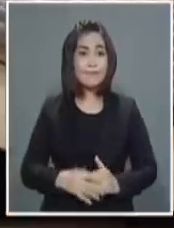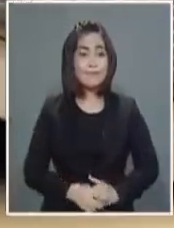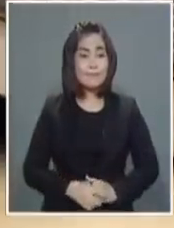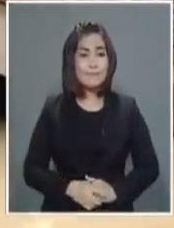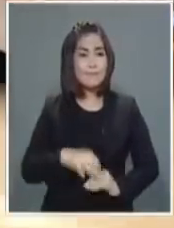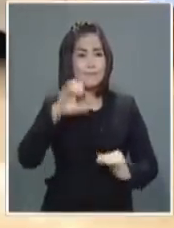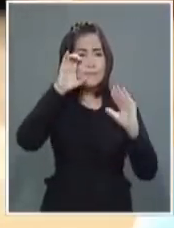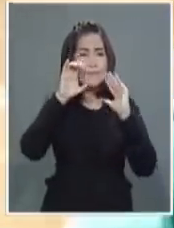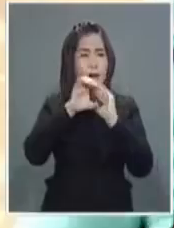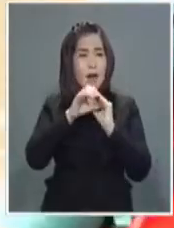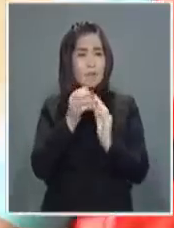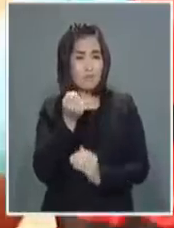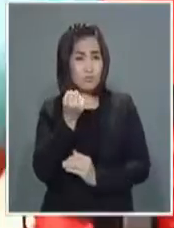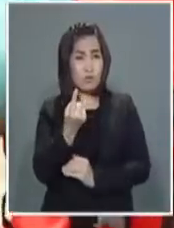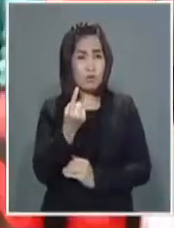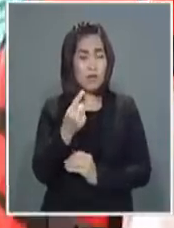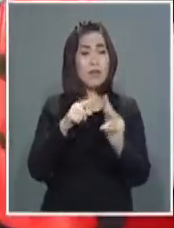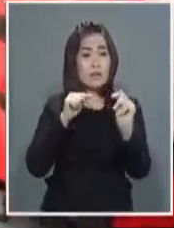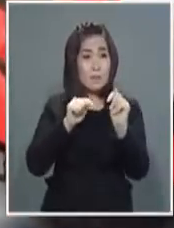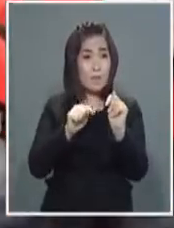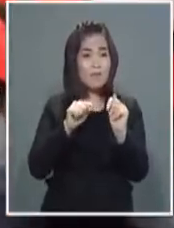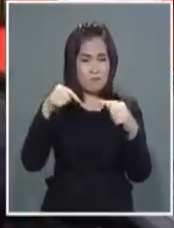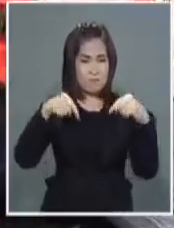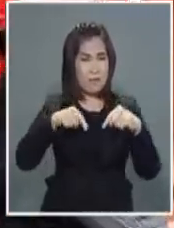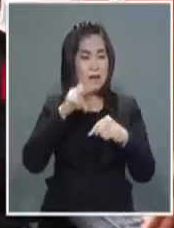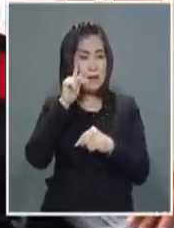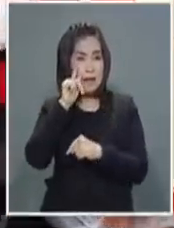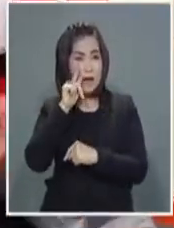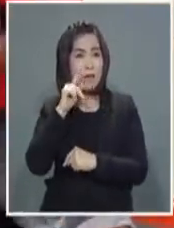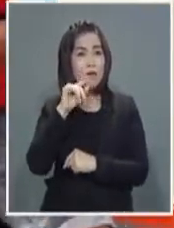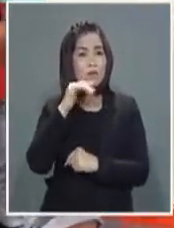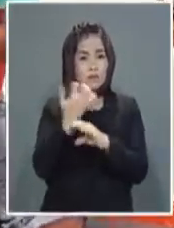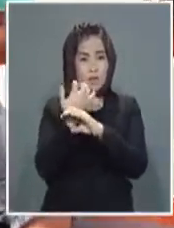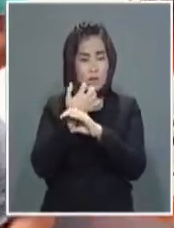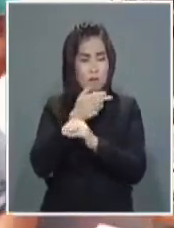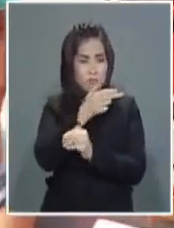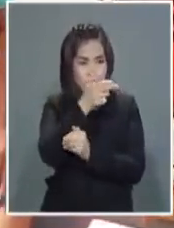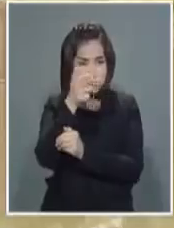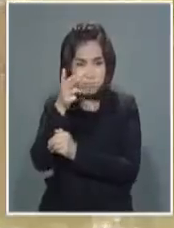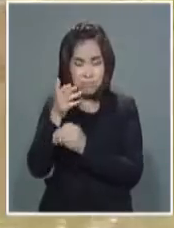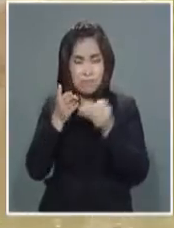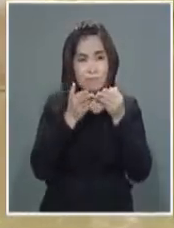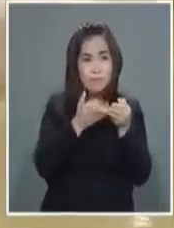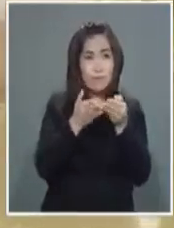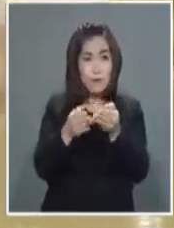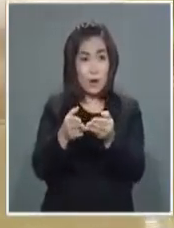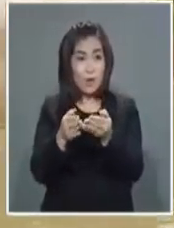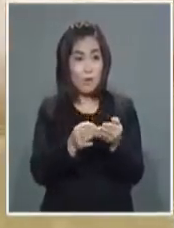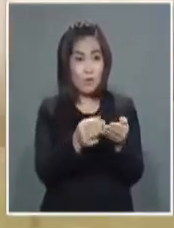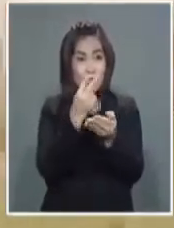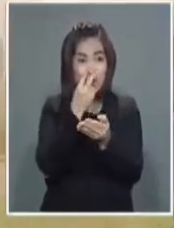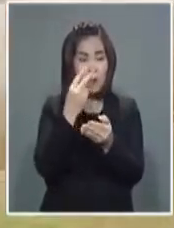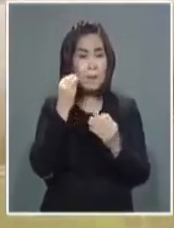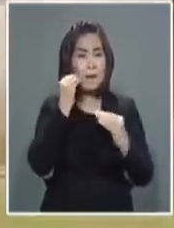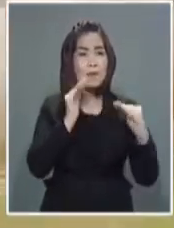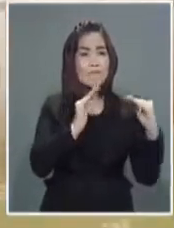นี่เป็นภาพบรรยากาศสดๆในพื้นที่ตำบลนาตาล่วงที่ทีมข่าวสำนักข่าวไทยเราลงเรือมาสำรวจสภาพพื้นที่จะเห็นว่าบ้านเรือนของประช